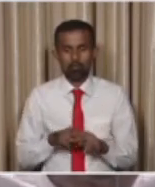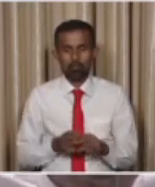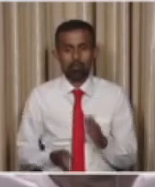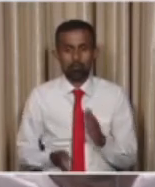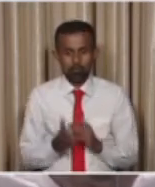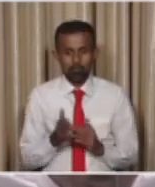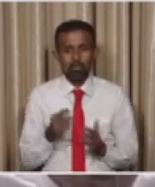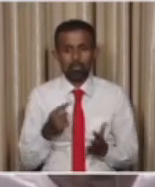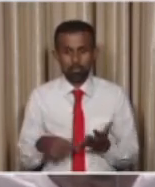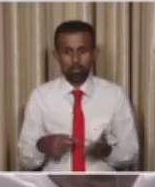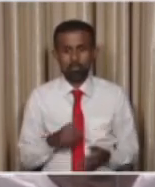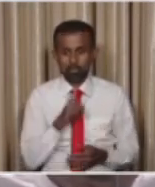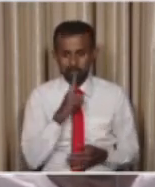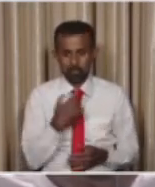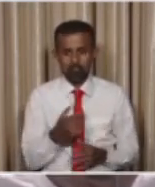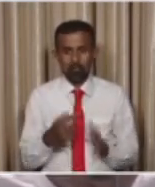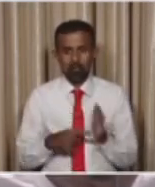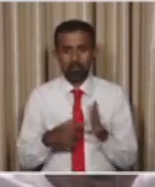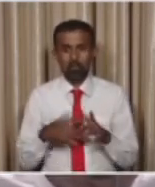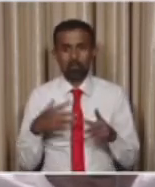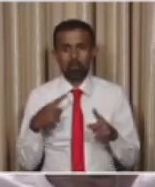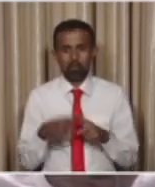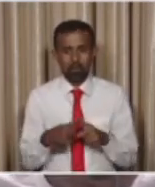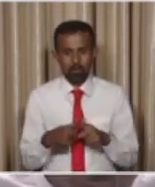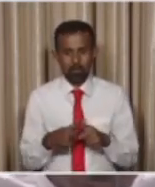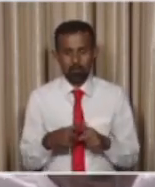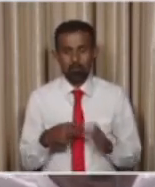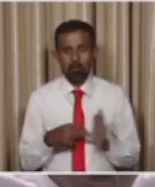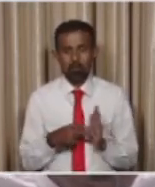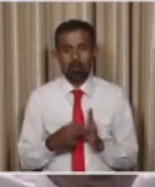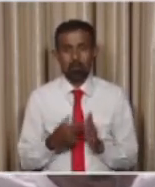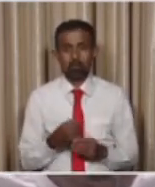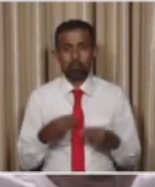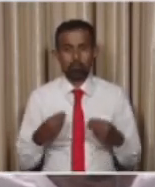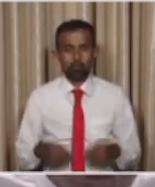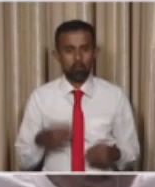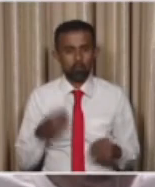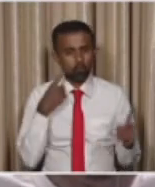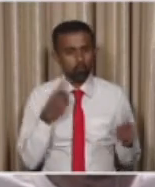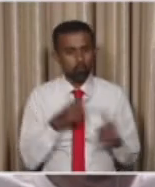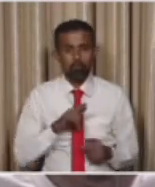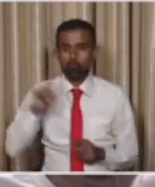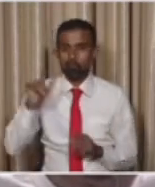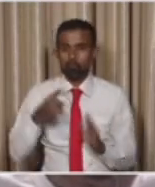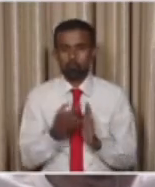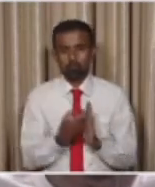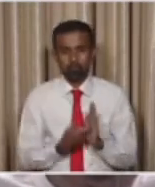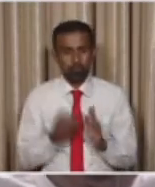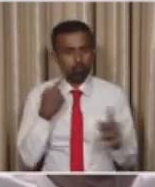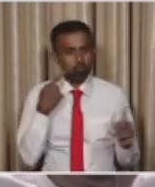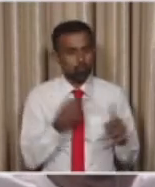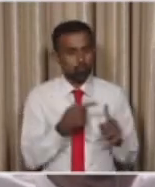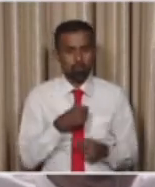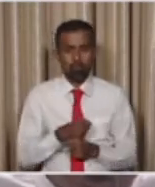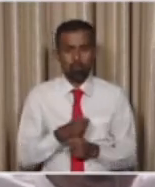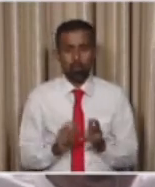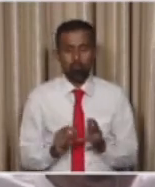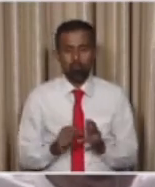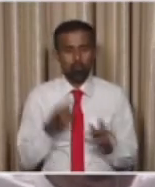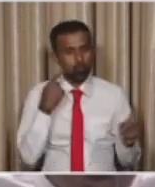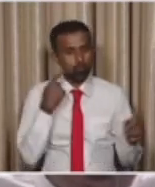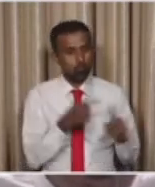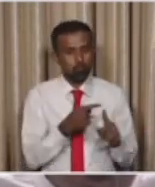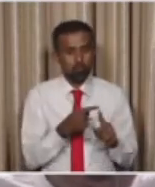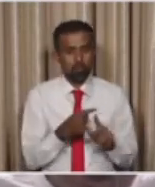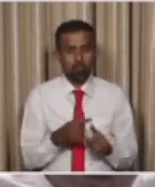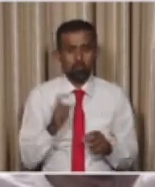වෙන දේවල් ගැන බදු සම්බන්ධව මේ ආර්ථිකයේ හානිය සම්බන්ධව විදේශ ප්‍රතිපත්ති සම්බන්ධව රාජ්‍ය ආධිපතිගින් සම්බන්ධව